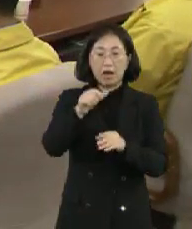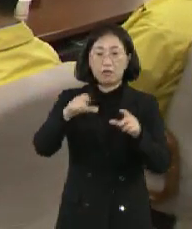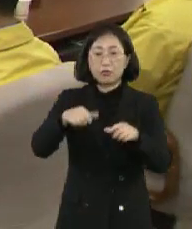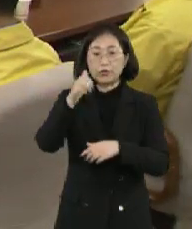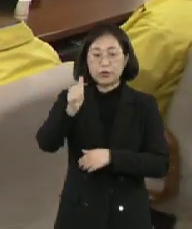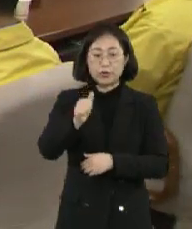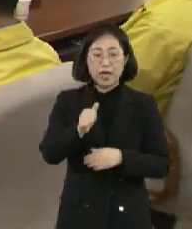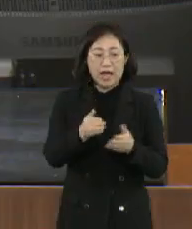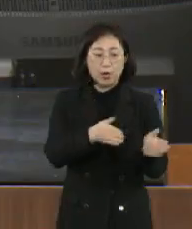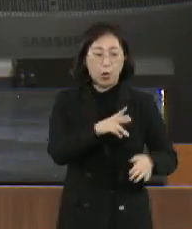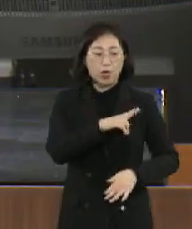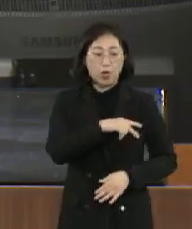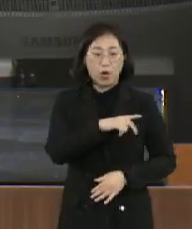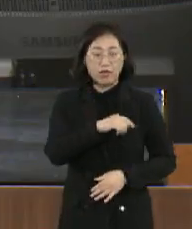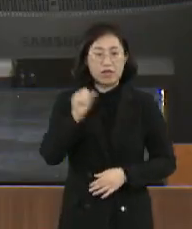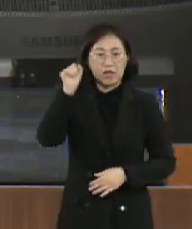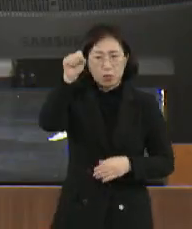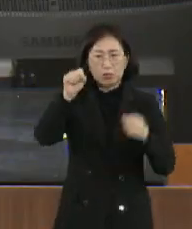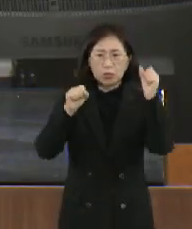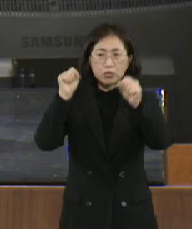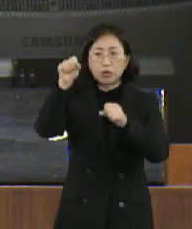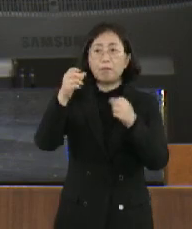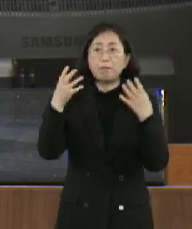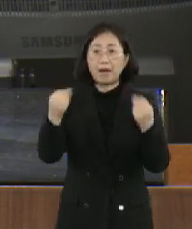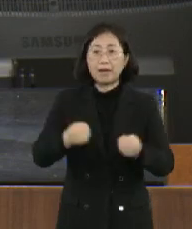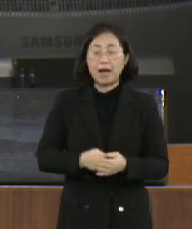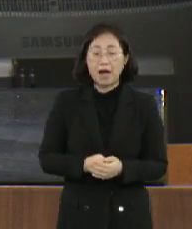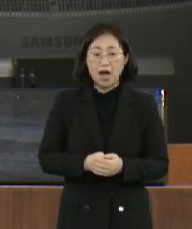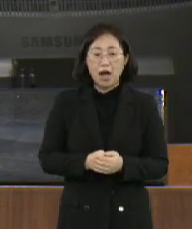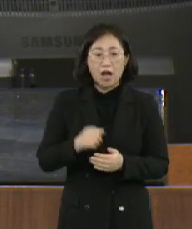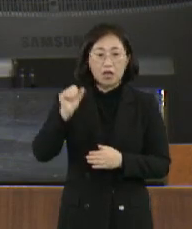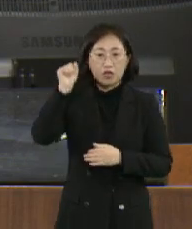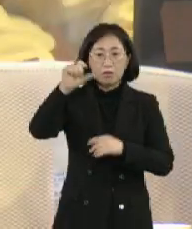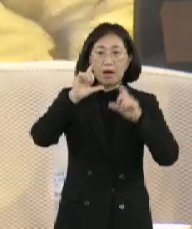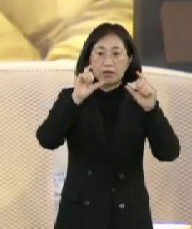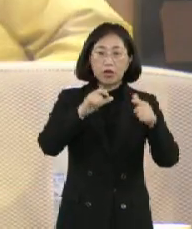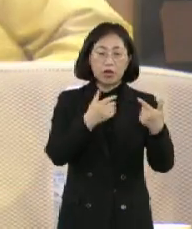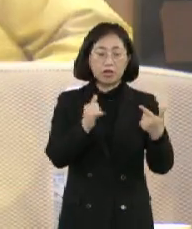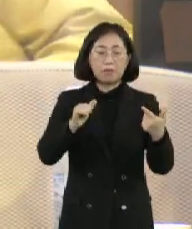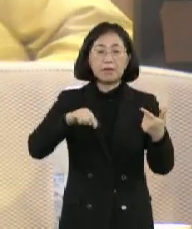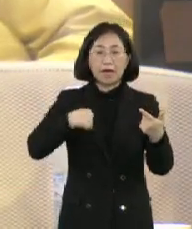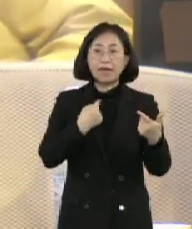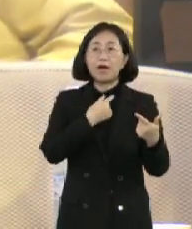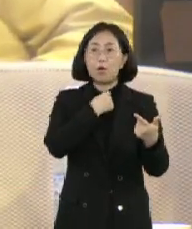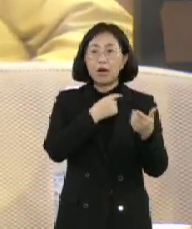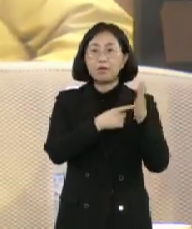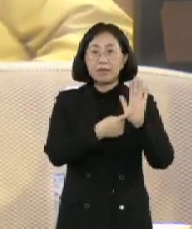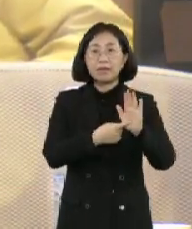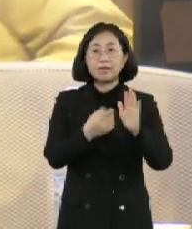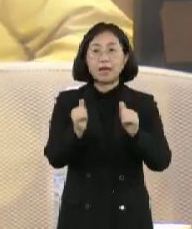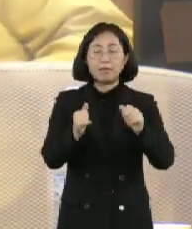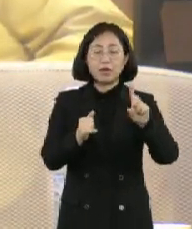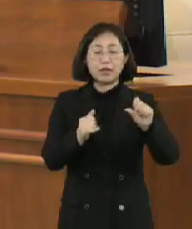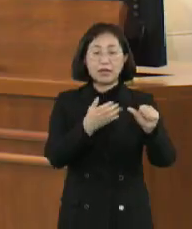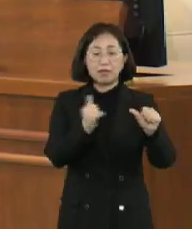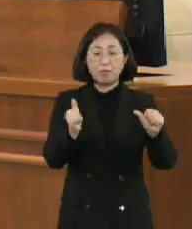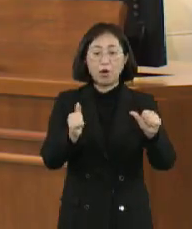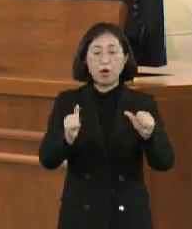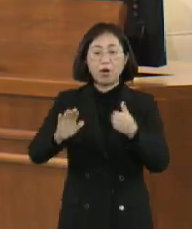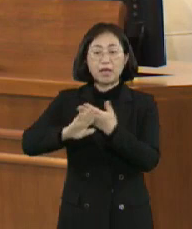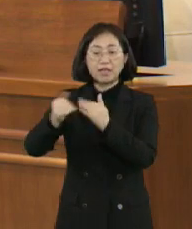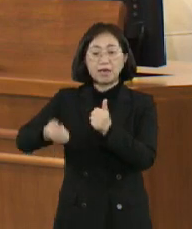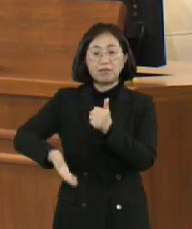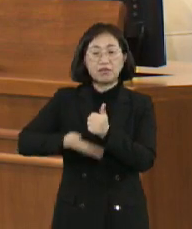충남 도의원들의 도전이 러시를 이루고 있습니다. 출마 선언 6명 등 본인이 의지를 밝힌 건 15명. 또